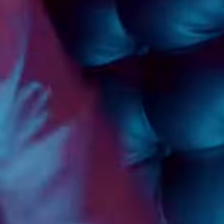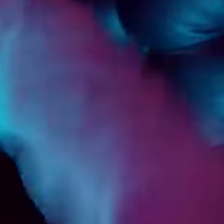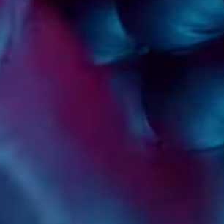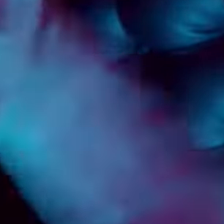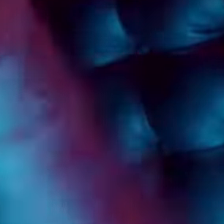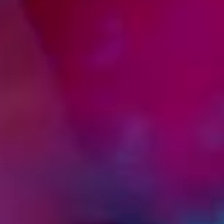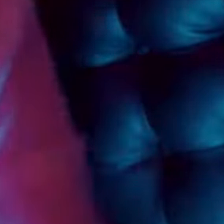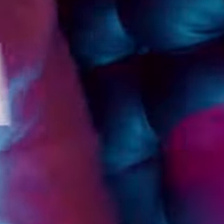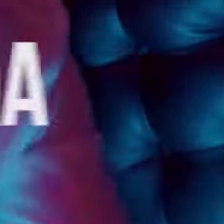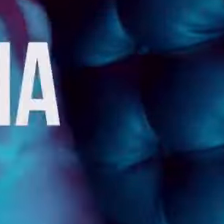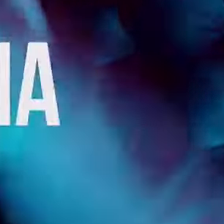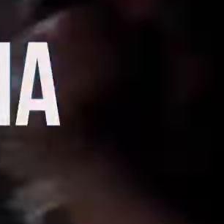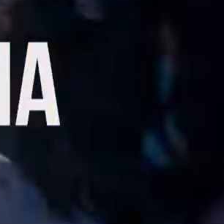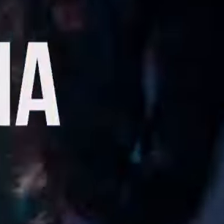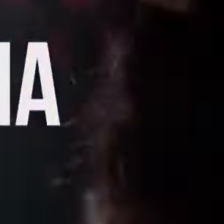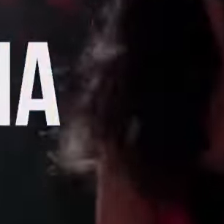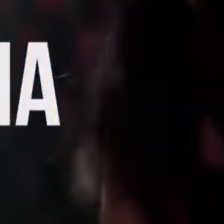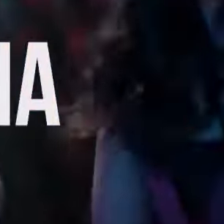unuk